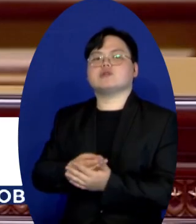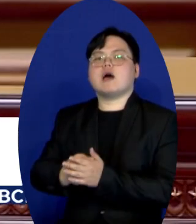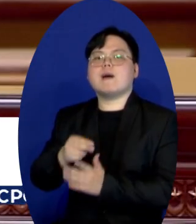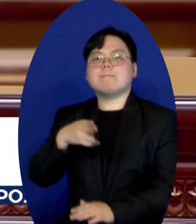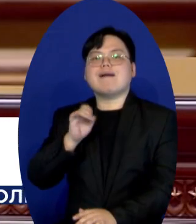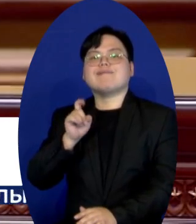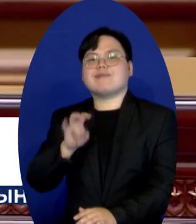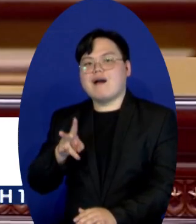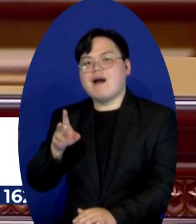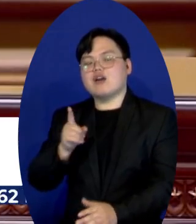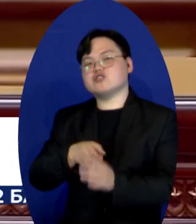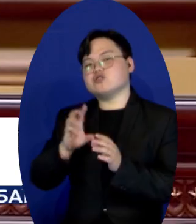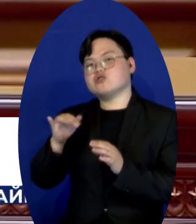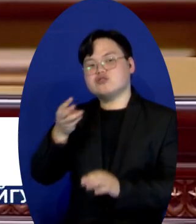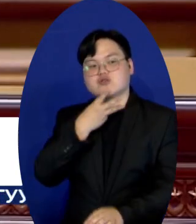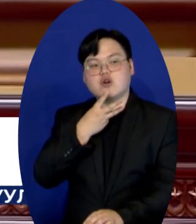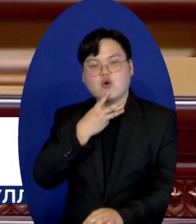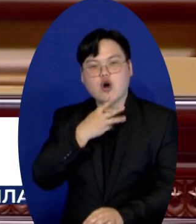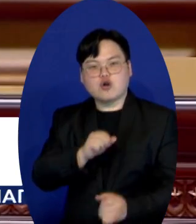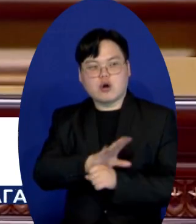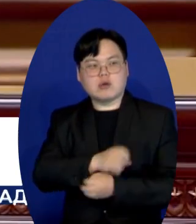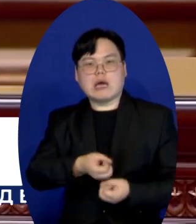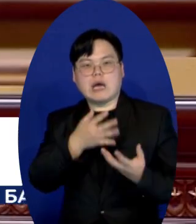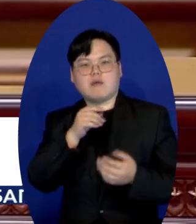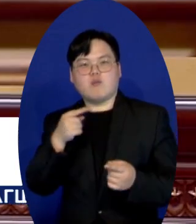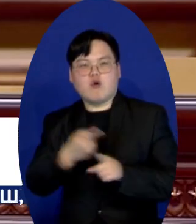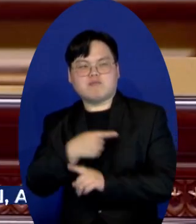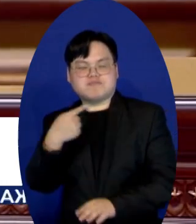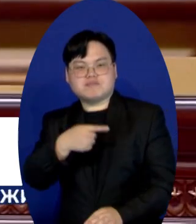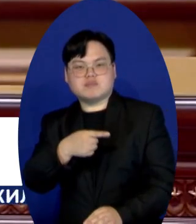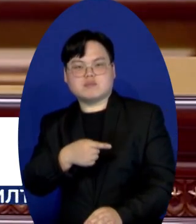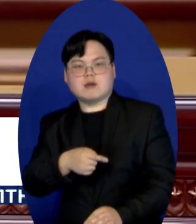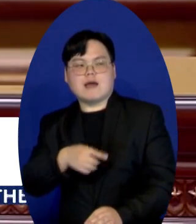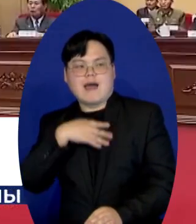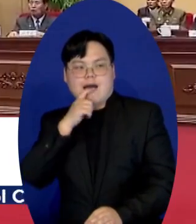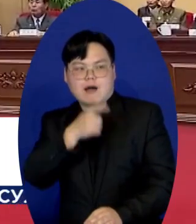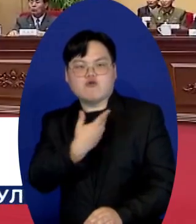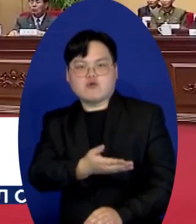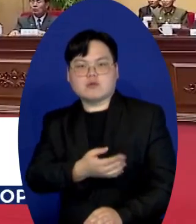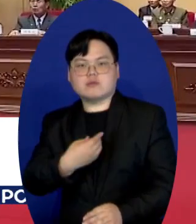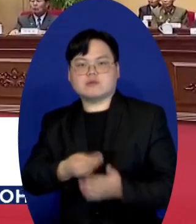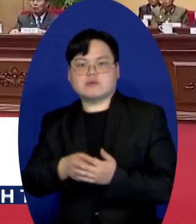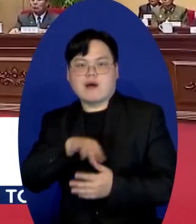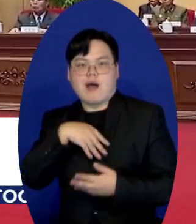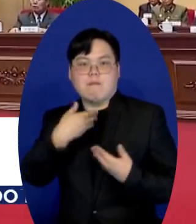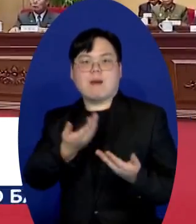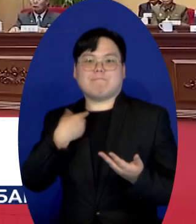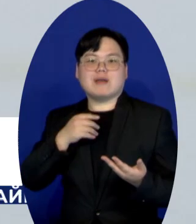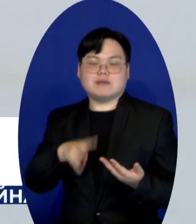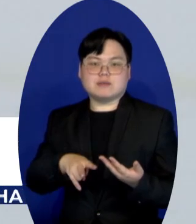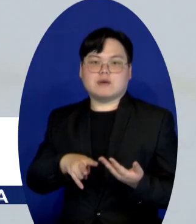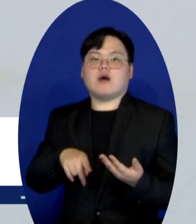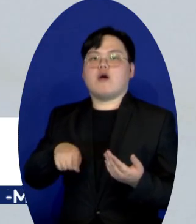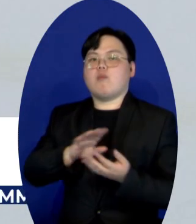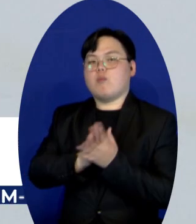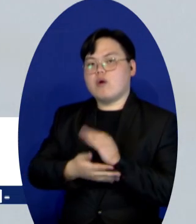Сөүлийг улсад нь COVID-19 цар тахал дэгдээсэнд буруутгаж сүйрэл тарих хариу барина гэж сүрдүүлсэн мэдэгдэл хэж байсан блээ. Тэгвэл өнөөдөр